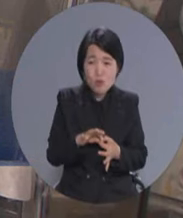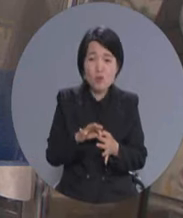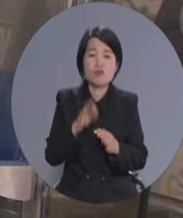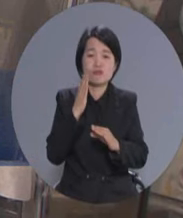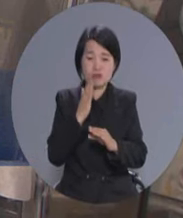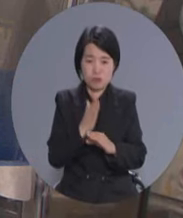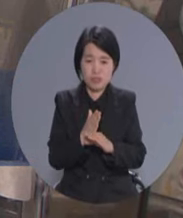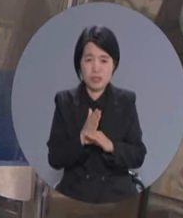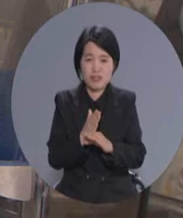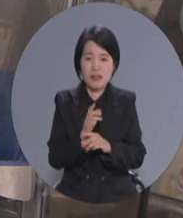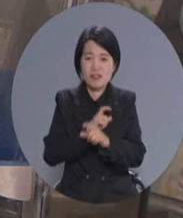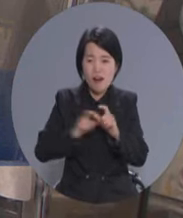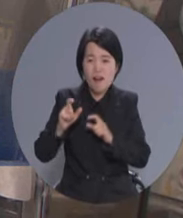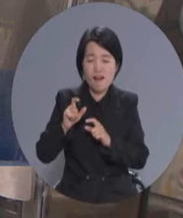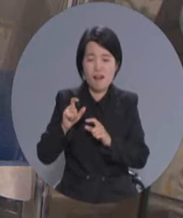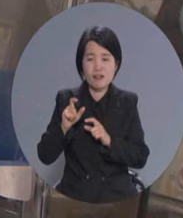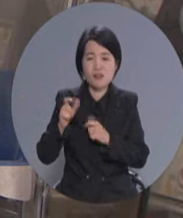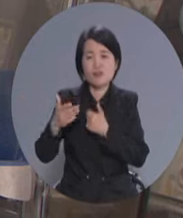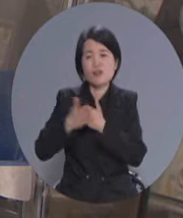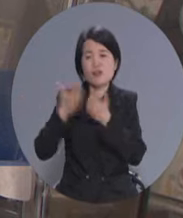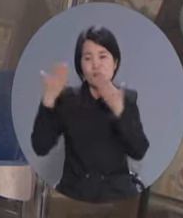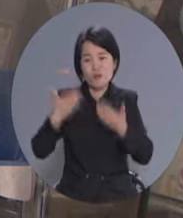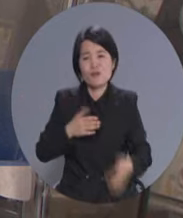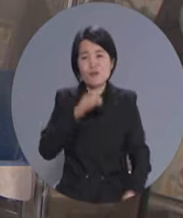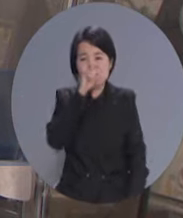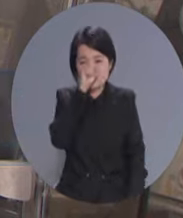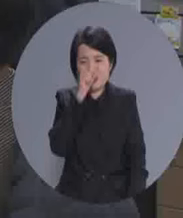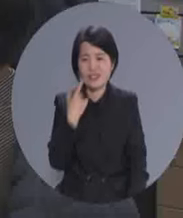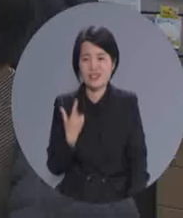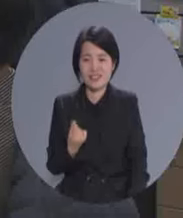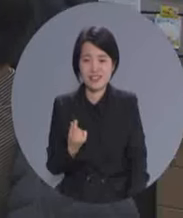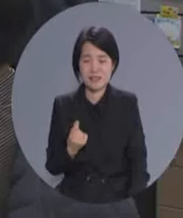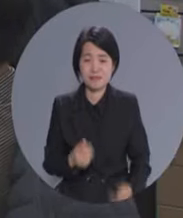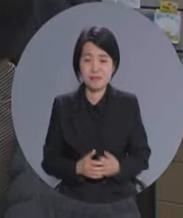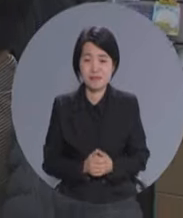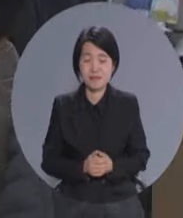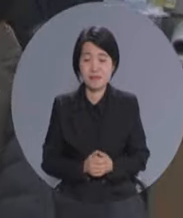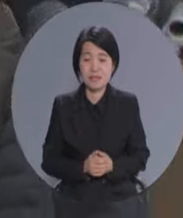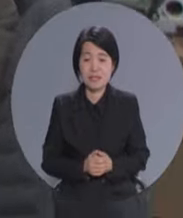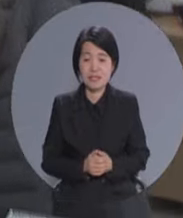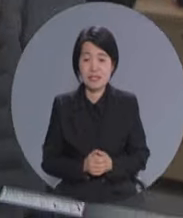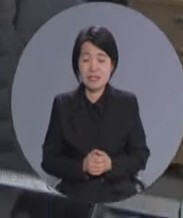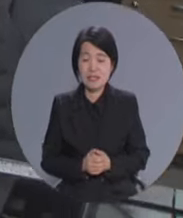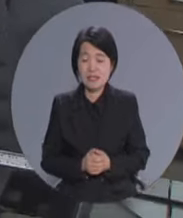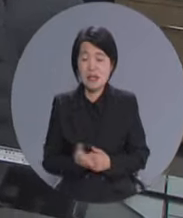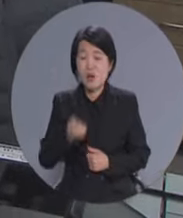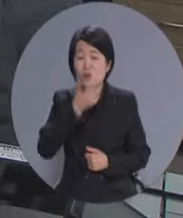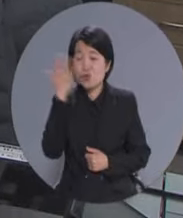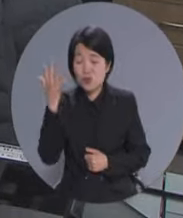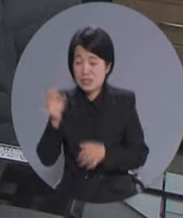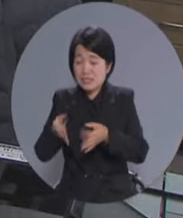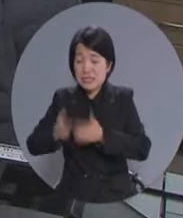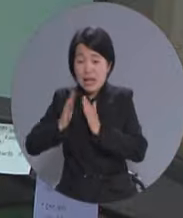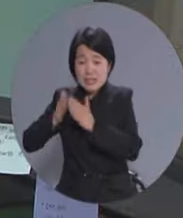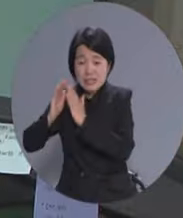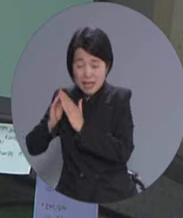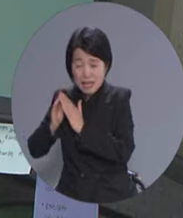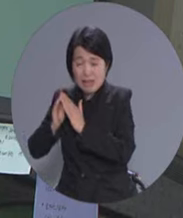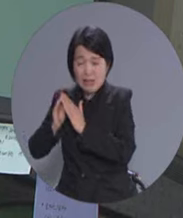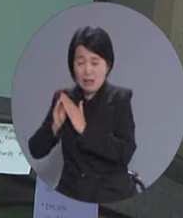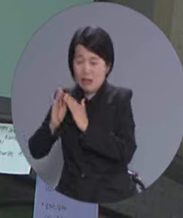있으니까 그 부분에서 더 신경을 써주셨으면 좋겠는데는 반짝 흥에 그치면서 업하고